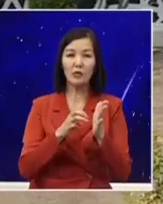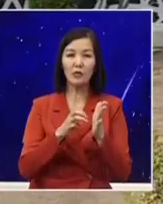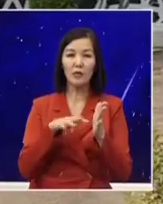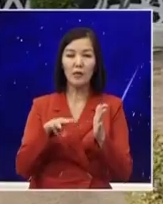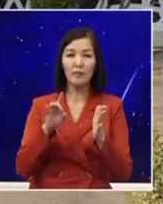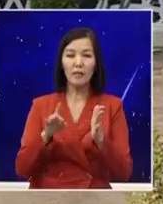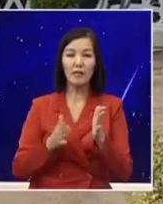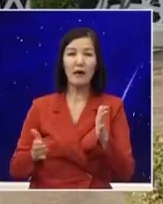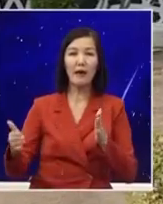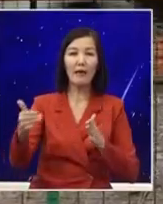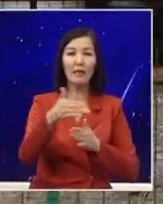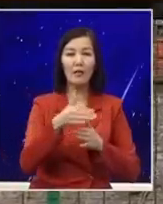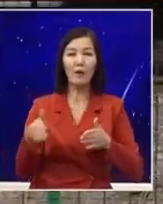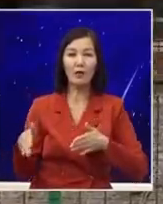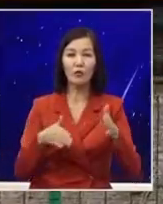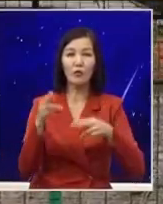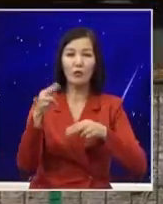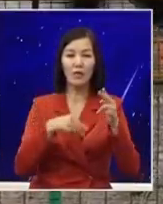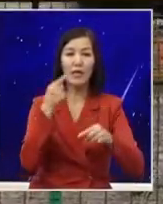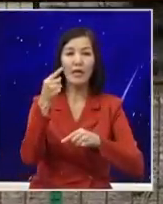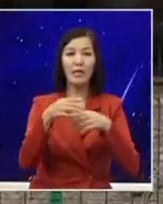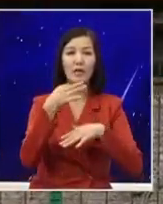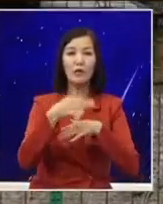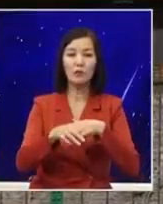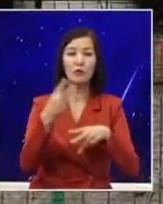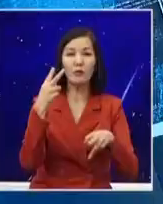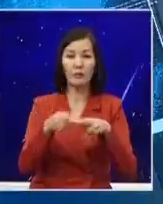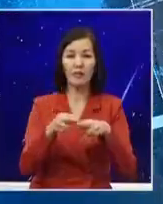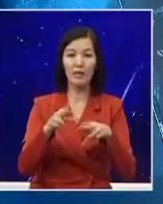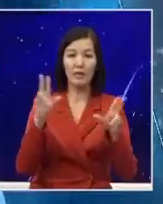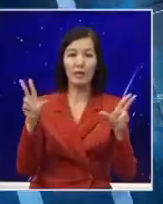салынып жатыр. Әкім келер күзде деді деп қуантып кетті.